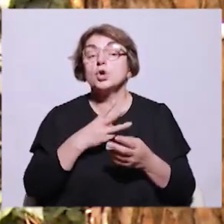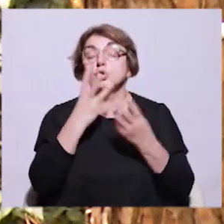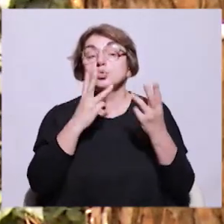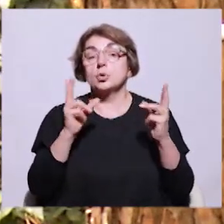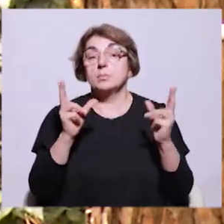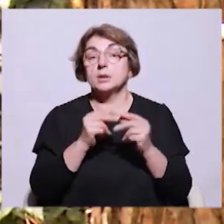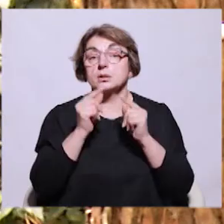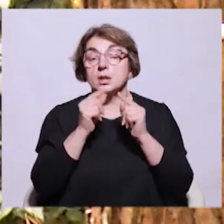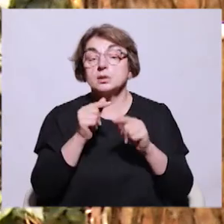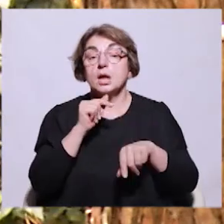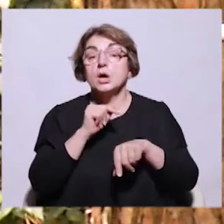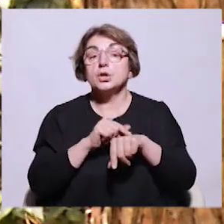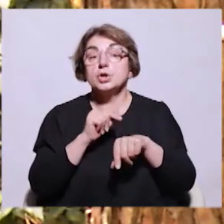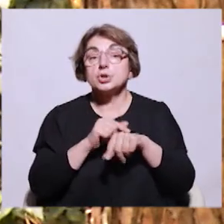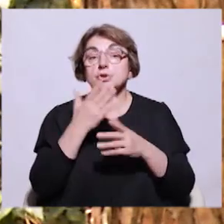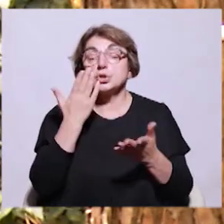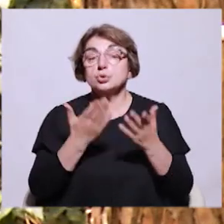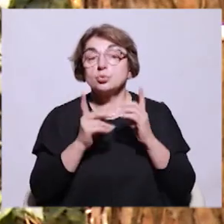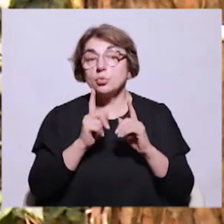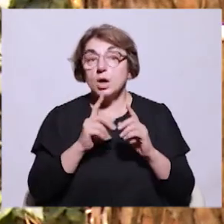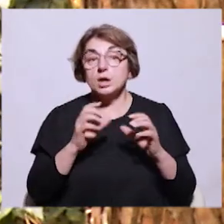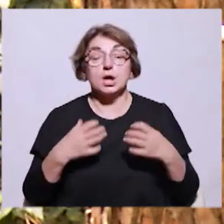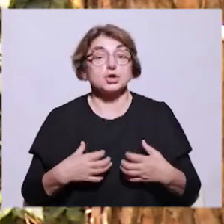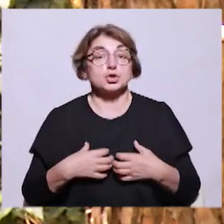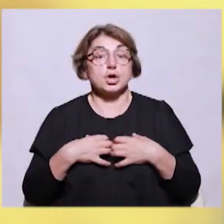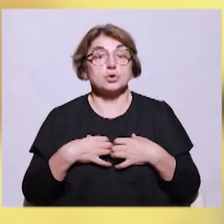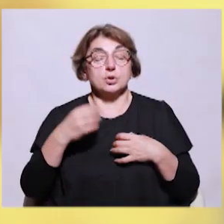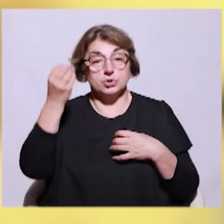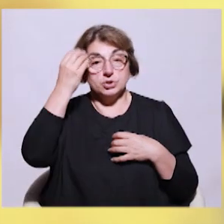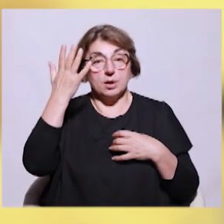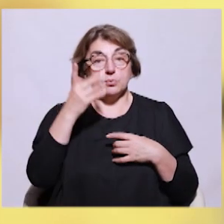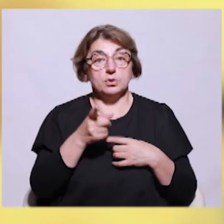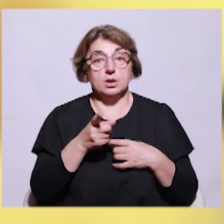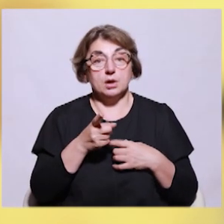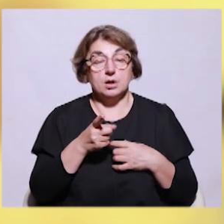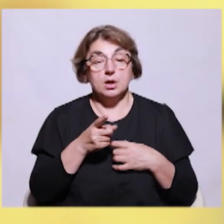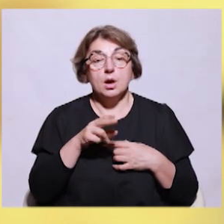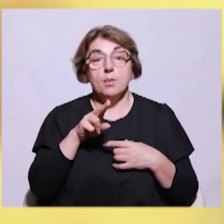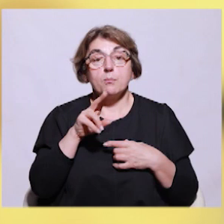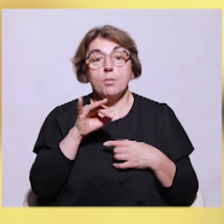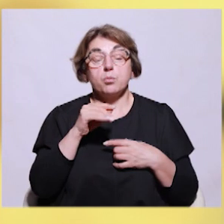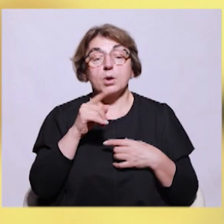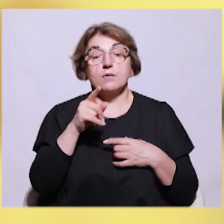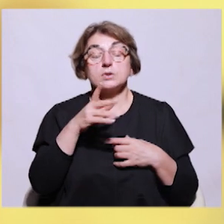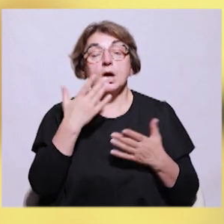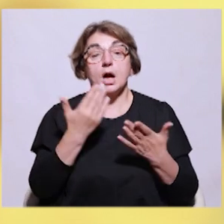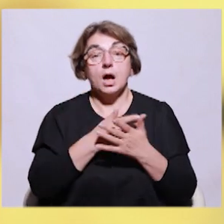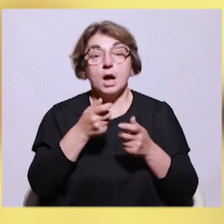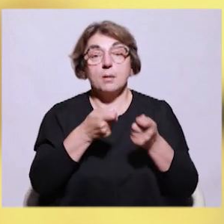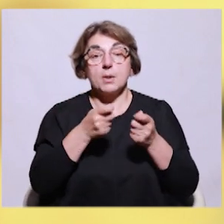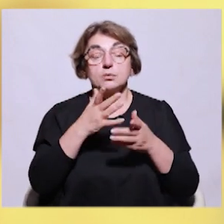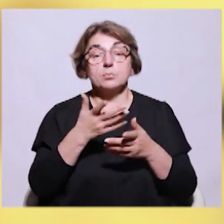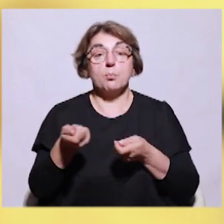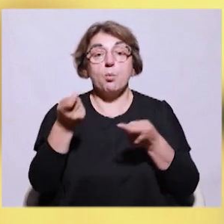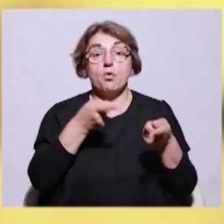და აი იგრძნეს თუ არა საშიშროება იაპონელებმა, ტოკუგავას მართველობით ახალი დინასტია